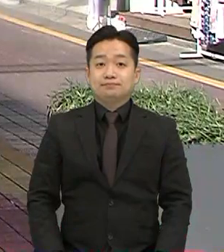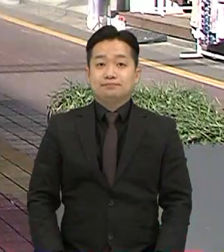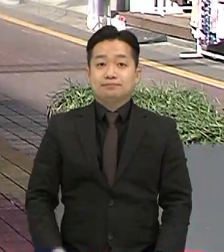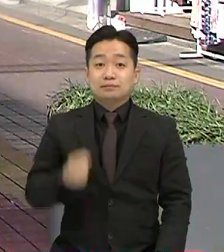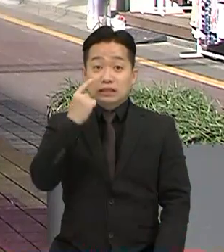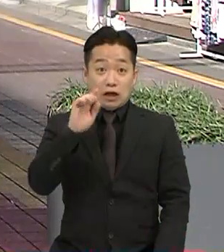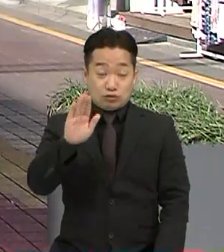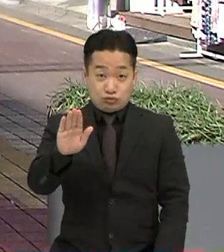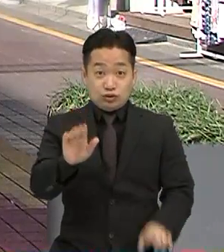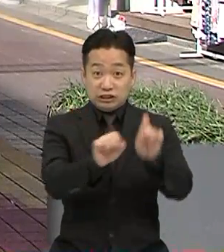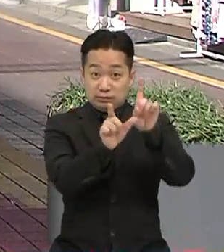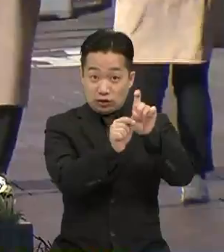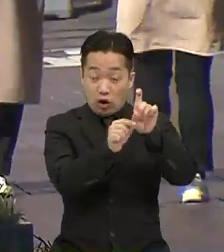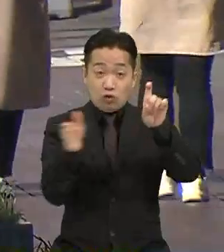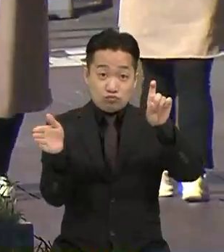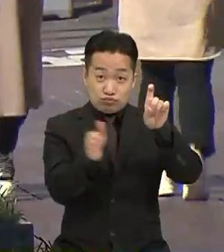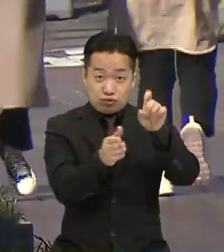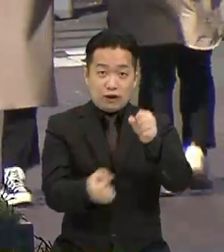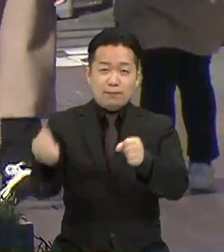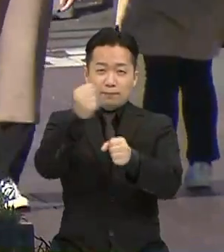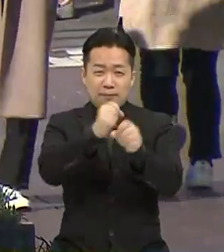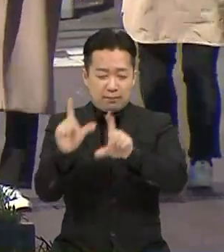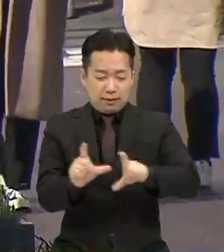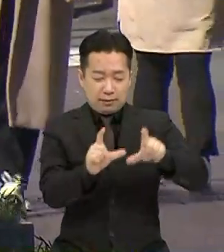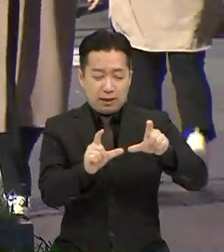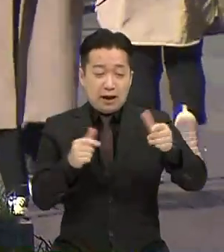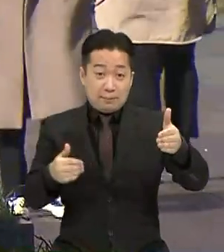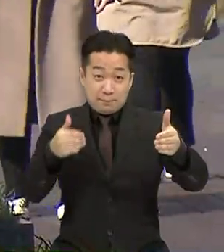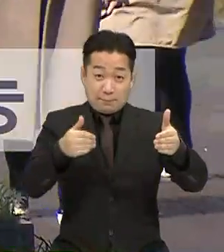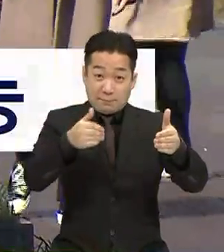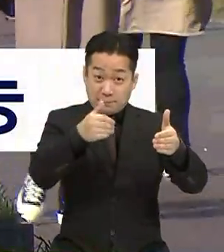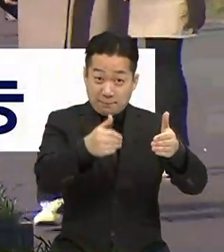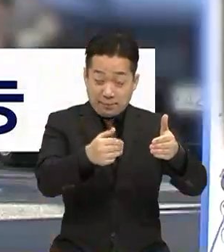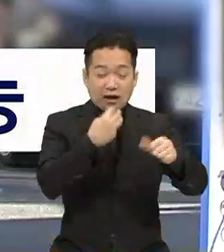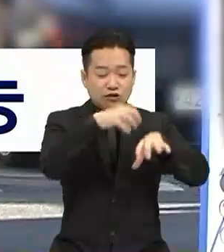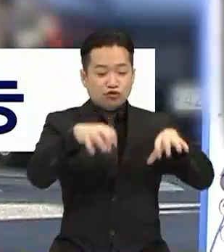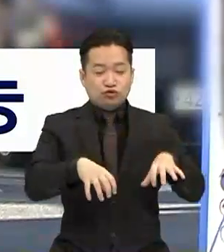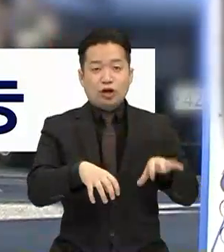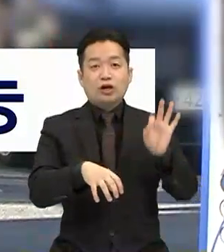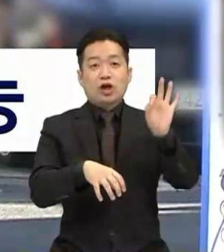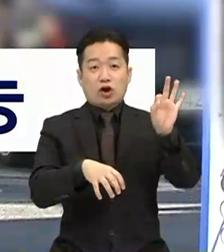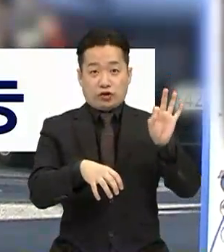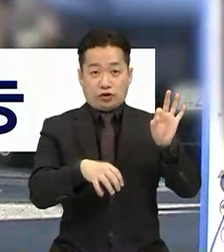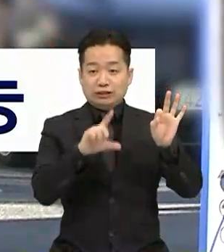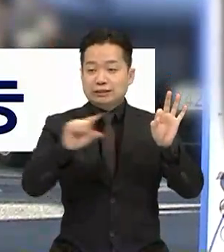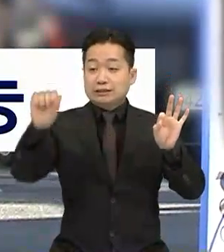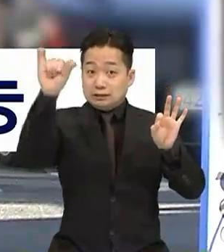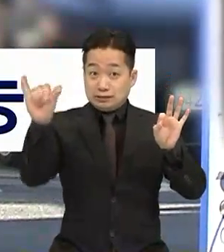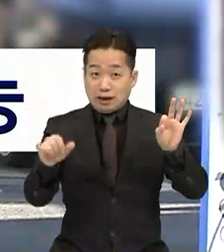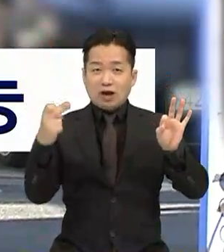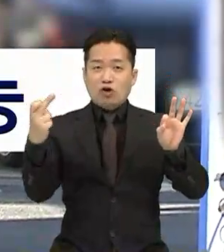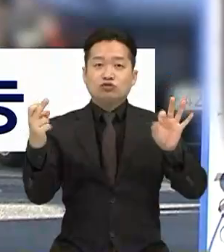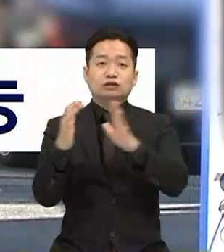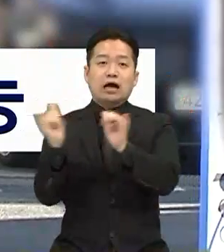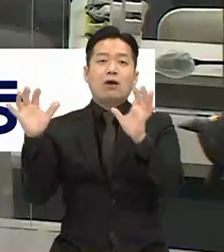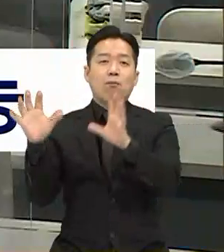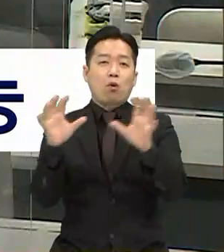다음 달부터 적용되는 일상회복 이행 1단계에선 수도권은 10명, 비수도권은 12명까지 모일 수